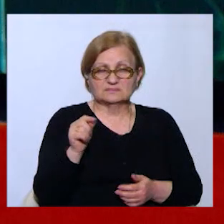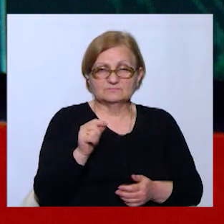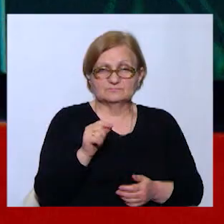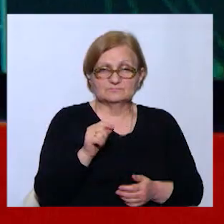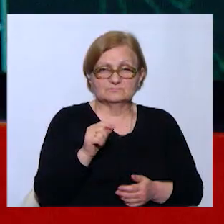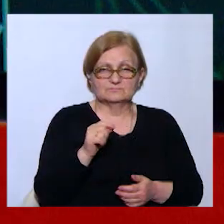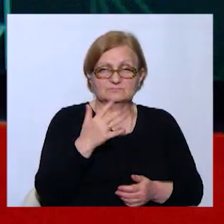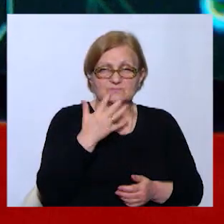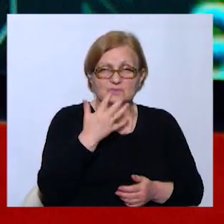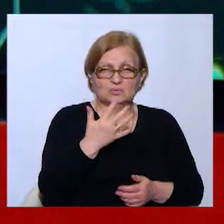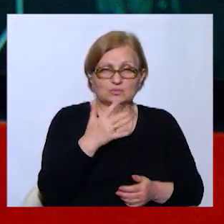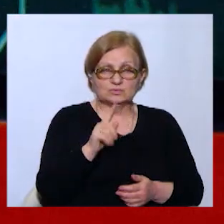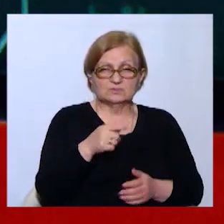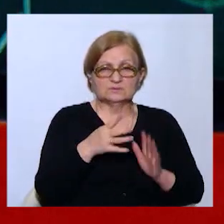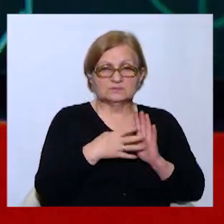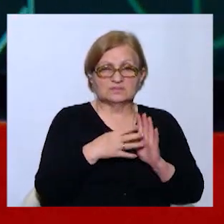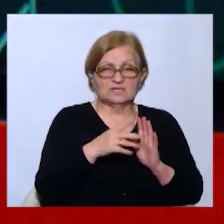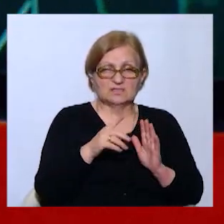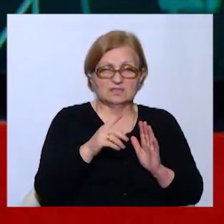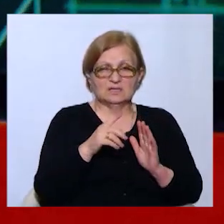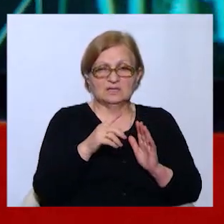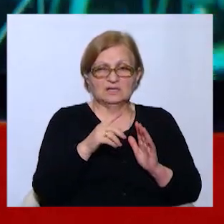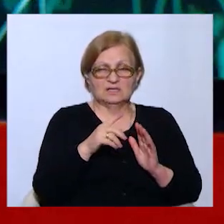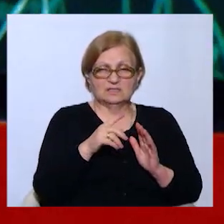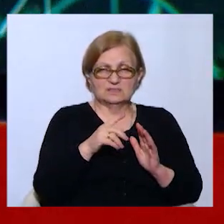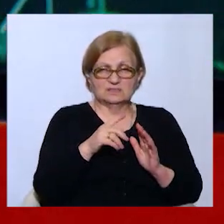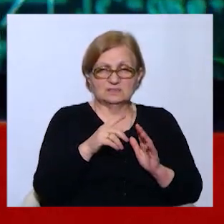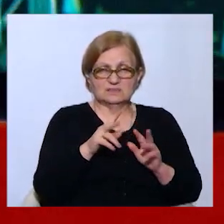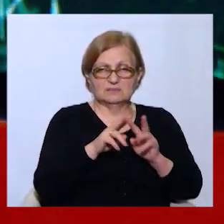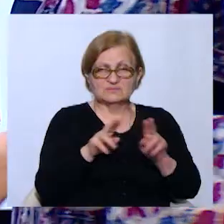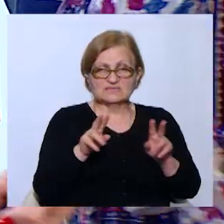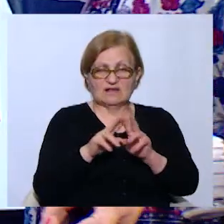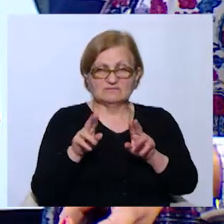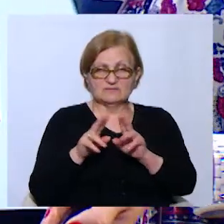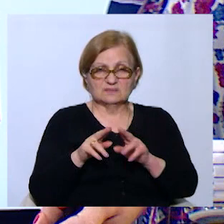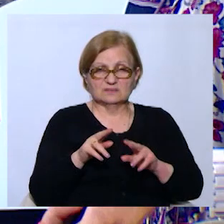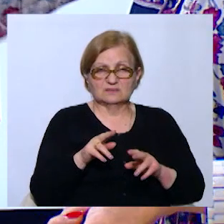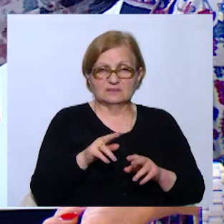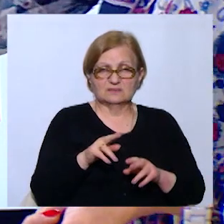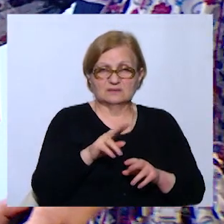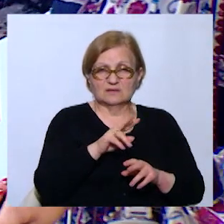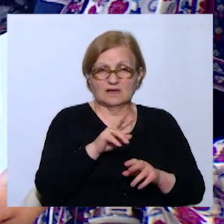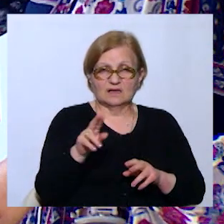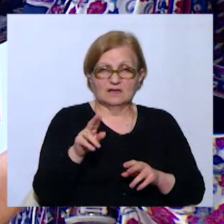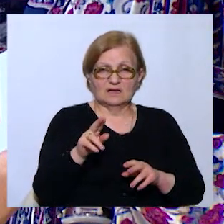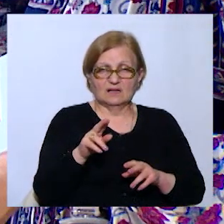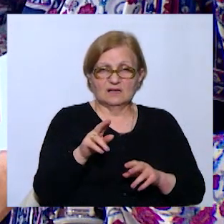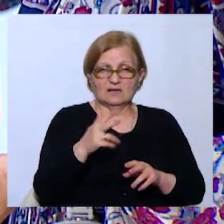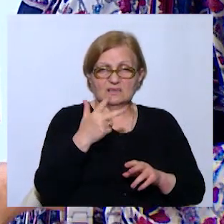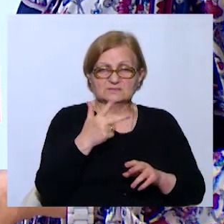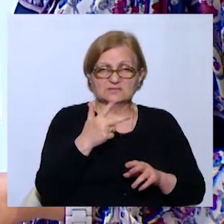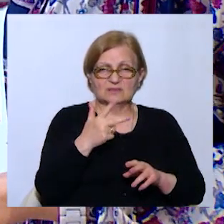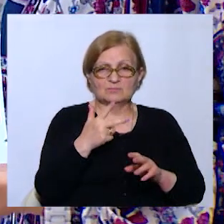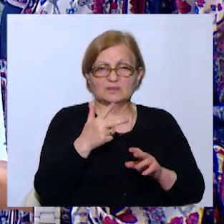წევრი. 5x, 9x, 11x. ანუ ესენი არის მსგავსი წევრები, იმიტომ რომ მათ ერთნაირი ცვლადები აქვს. აი აქაც